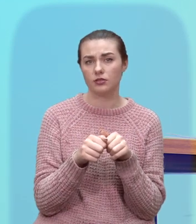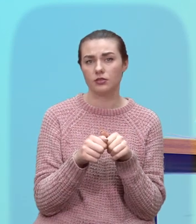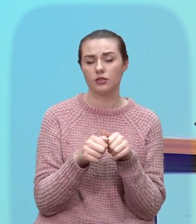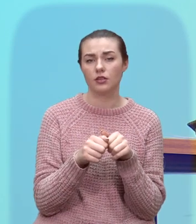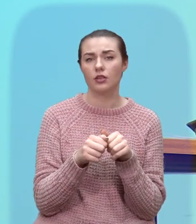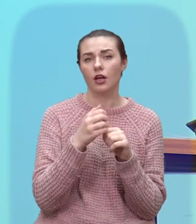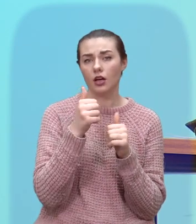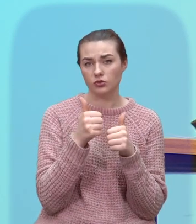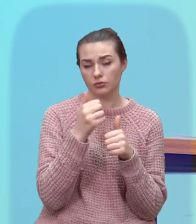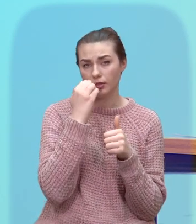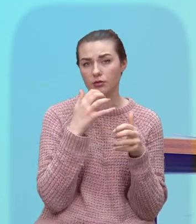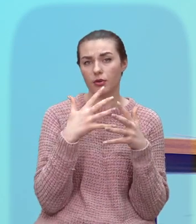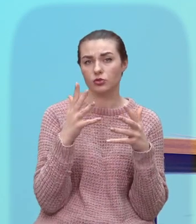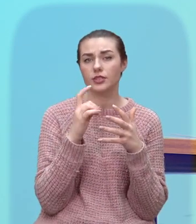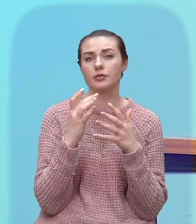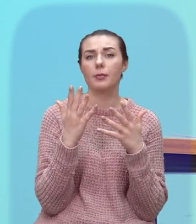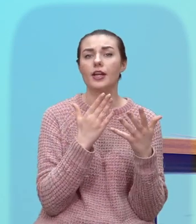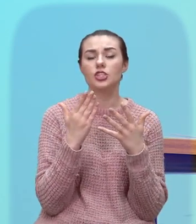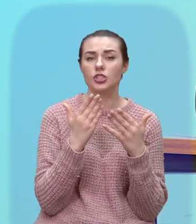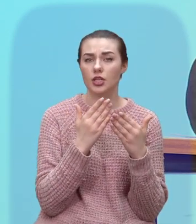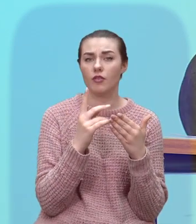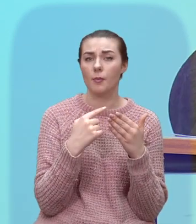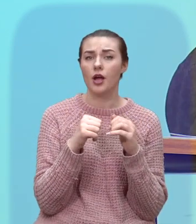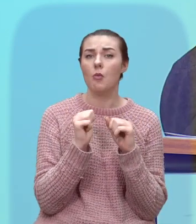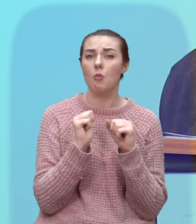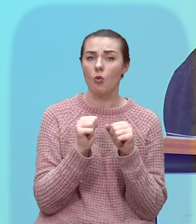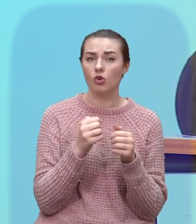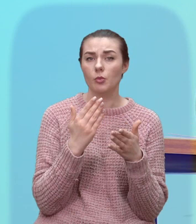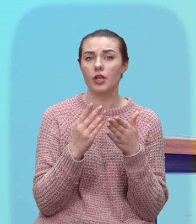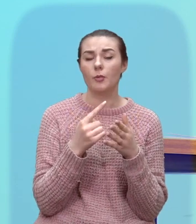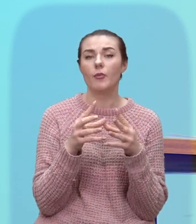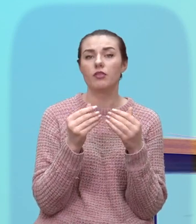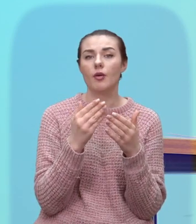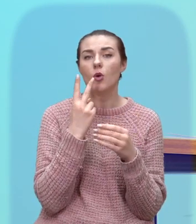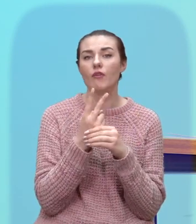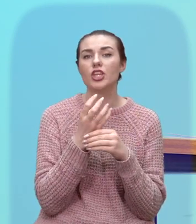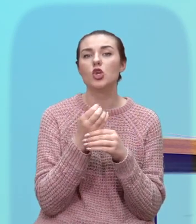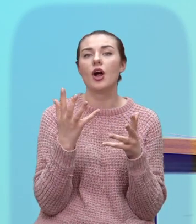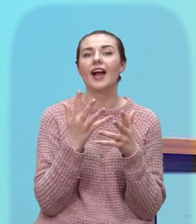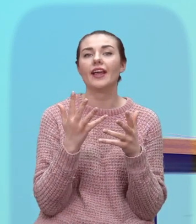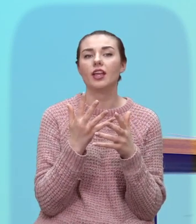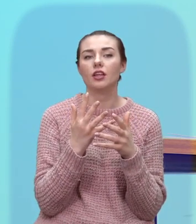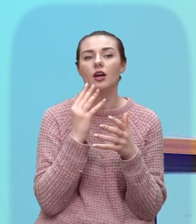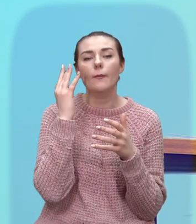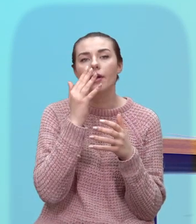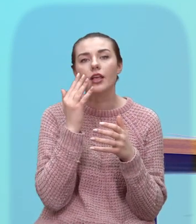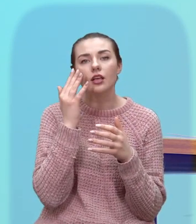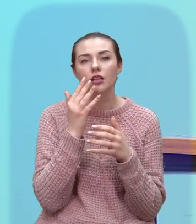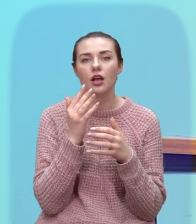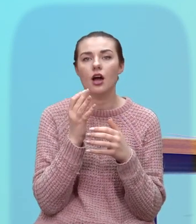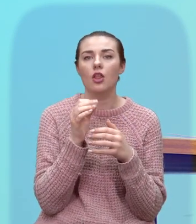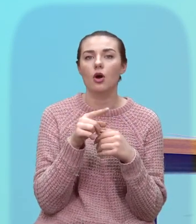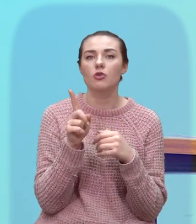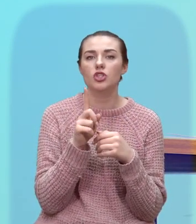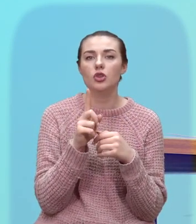хорошо спасибо большое вот из прочитанного мы можем можем ли мы с вами увидеть еще какие-то намеки на